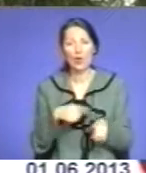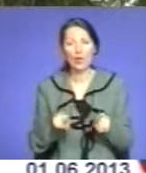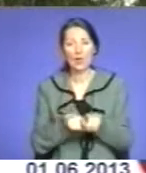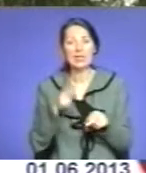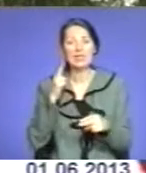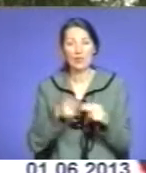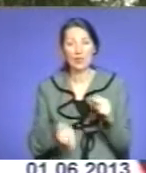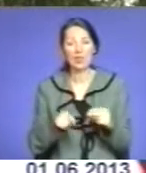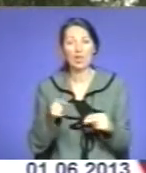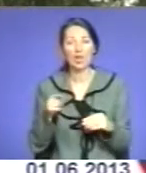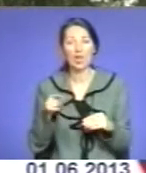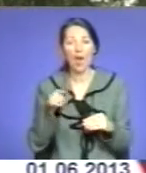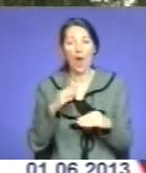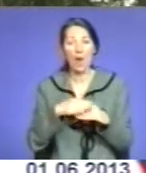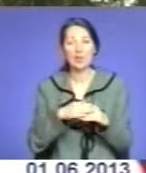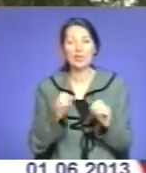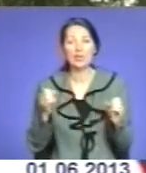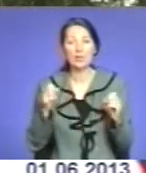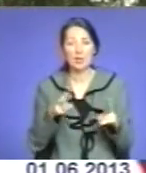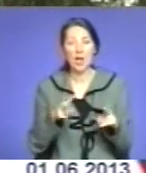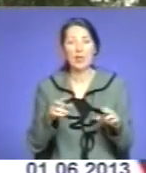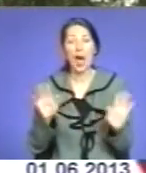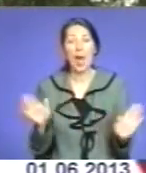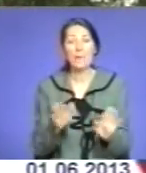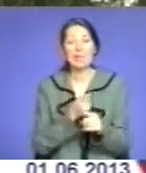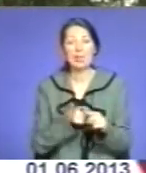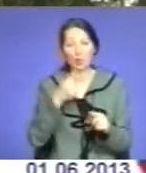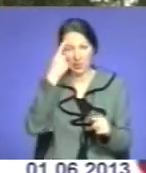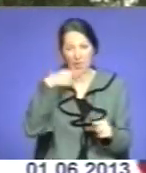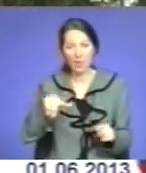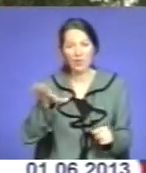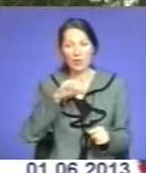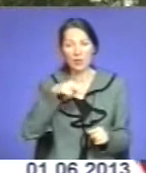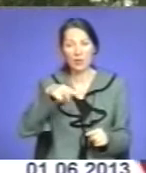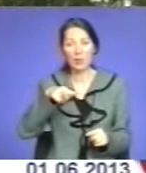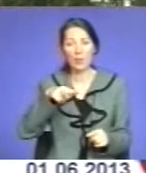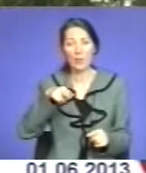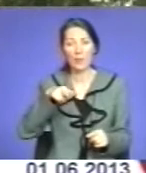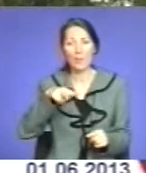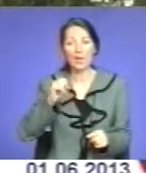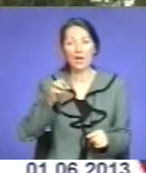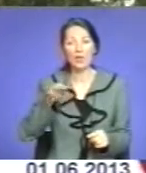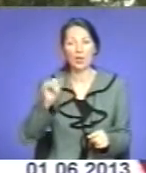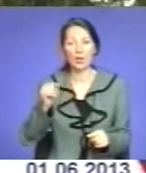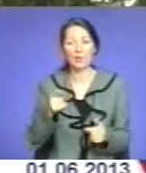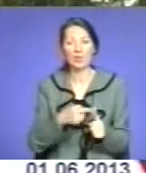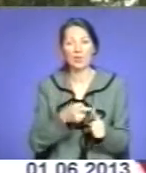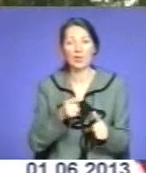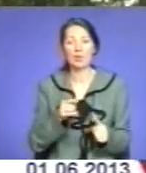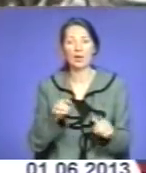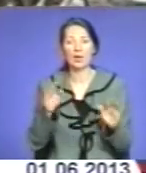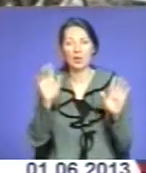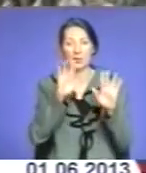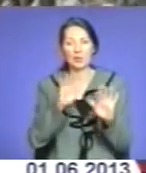його спеціальною піснею, яку знають всі пластуни. Називається вона «Сіріли у сумерках півночі